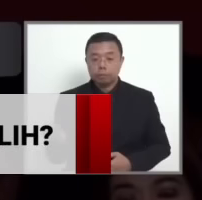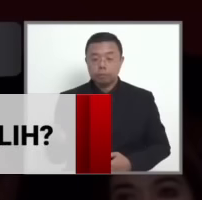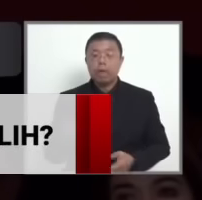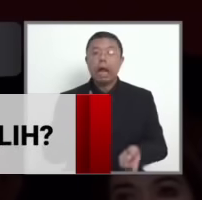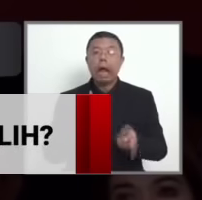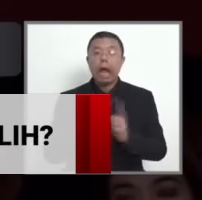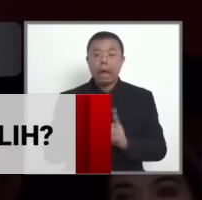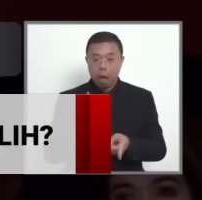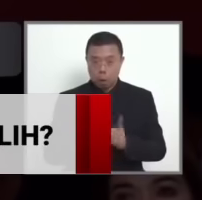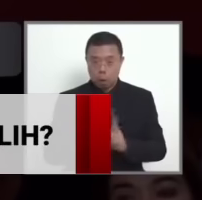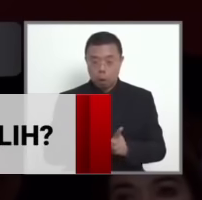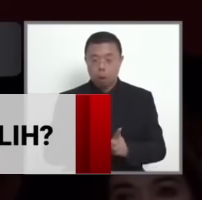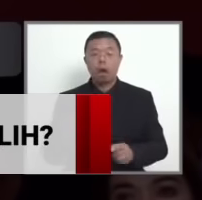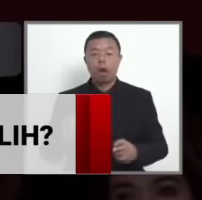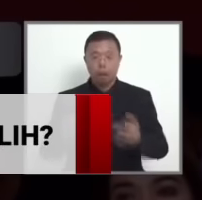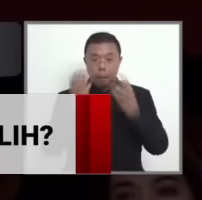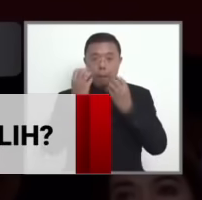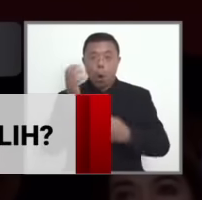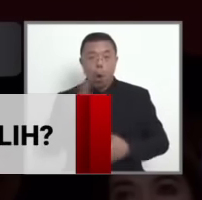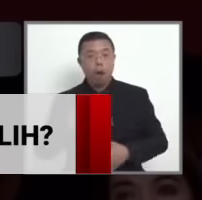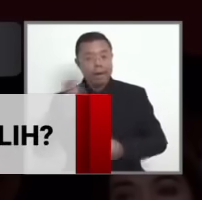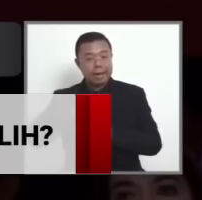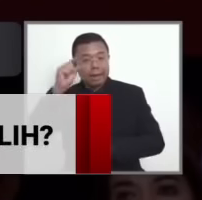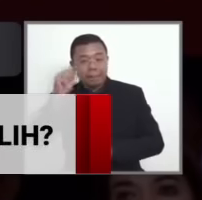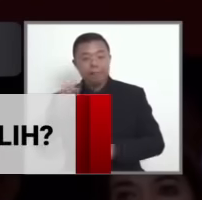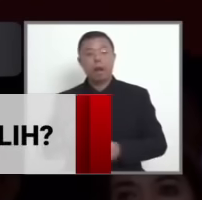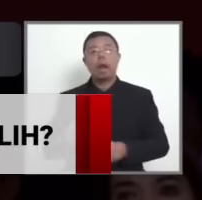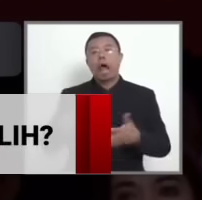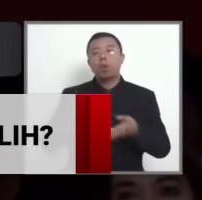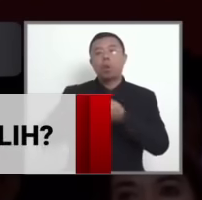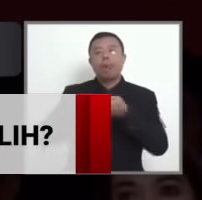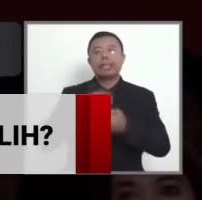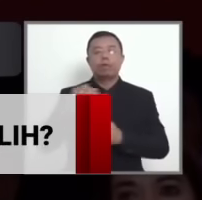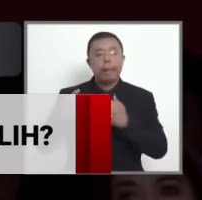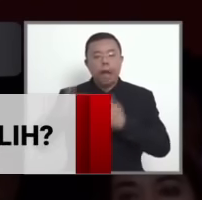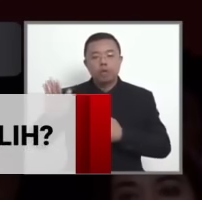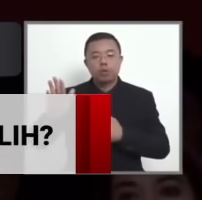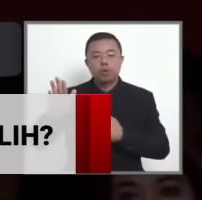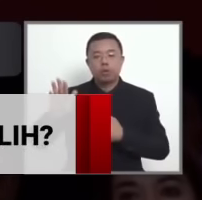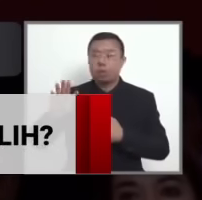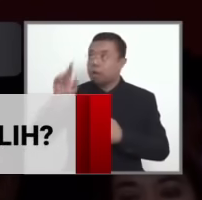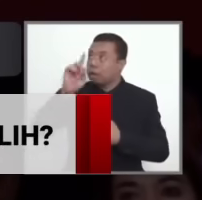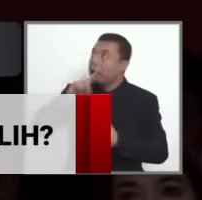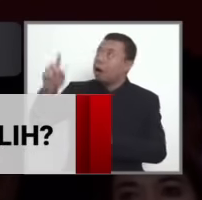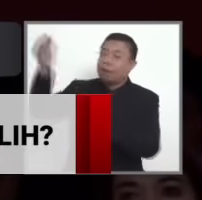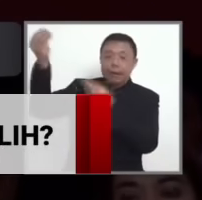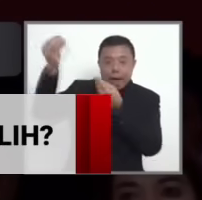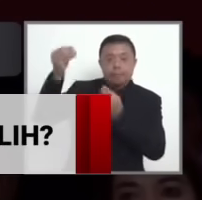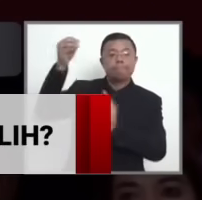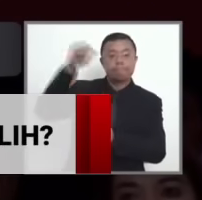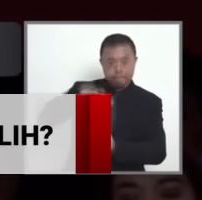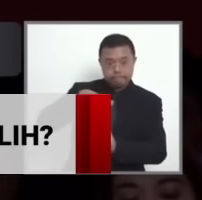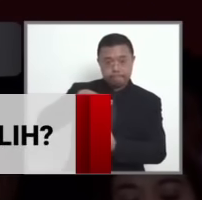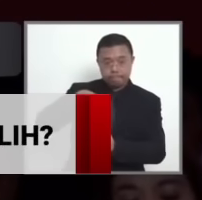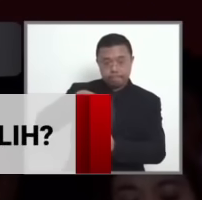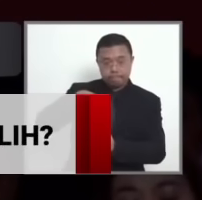manakala Prabowo Gibran dan Koalisi Indonesia Maju atas izin Tuhan Yang Maha Besar, Tuhan